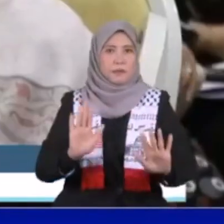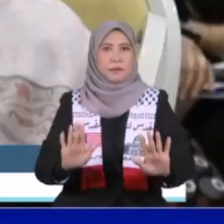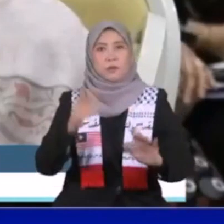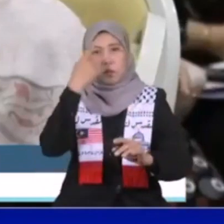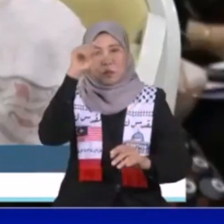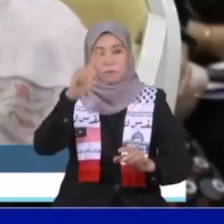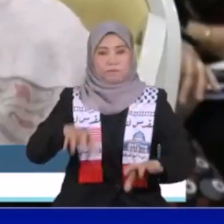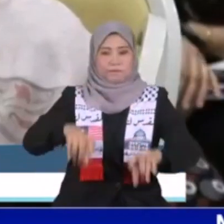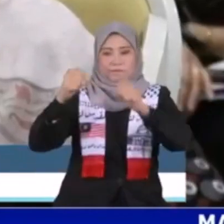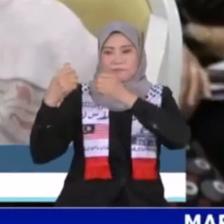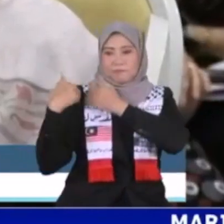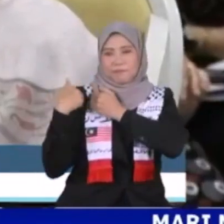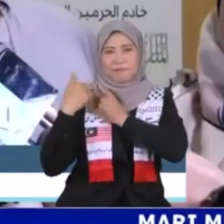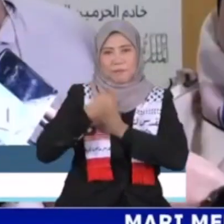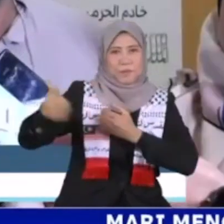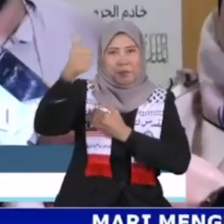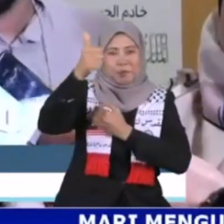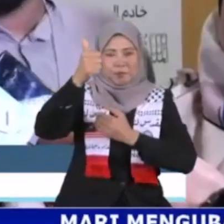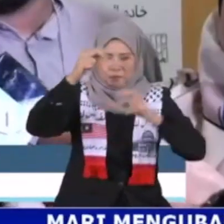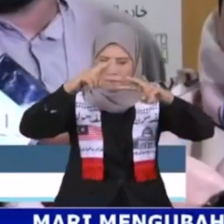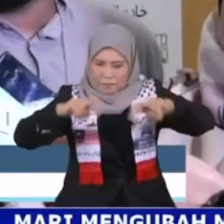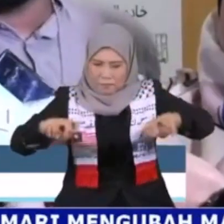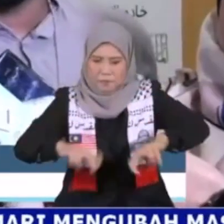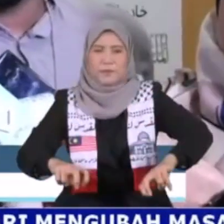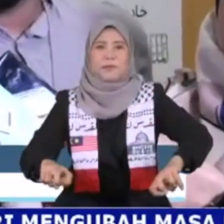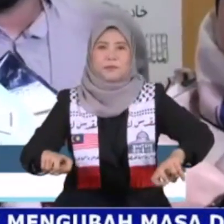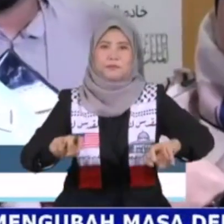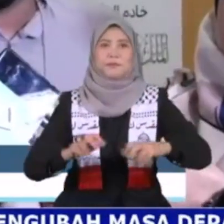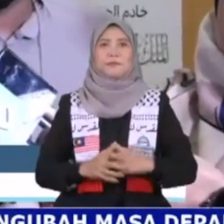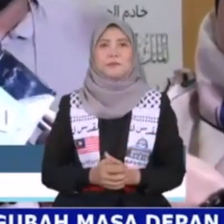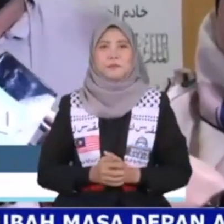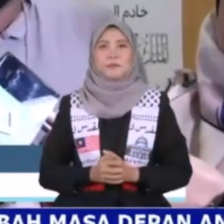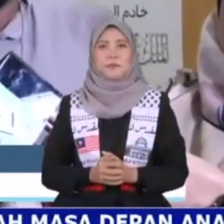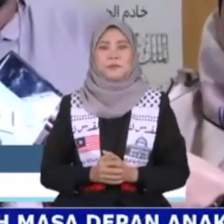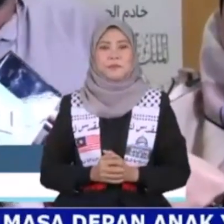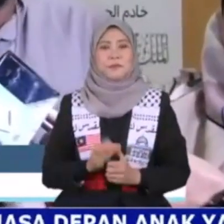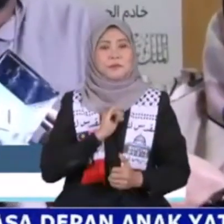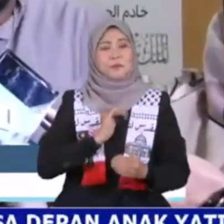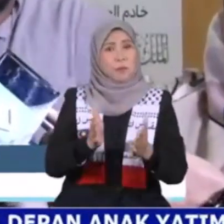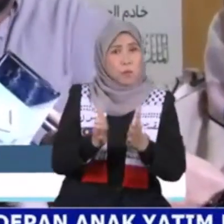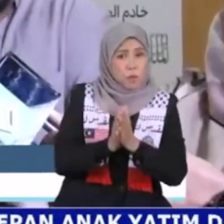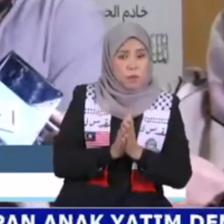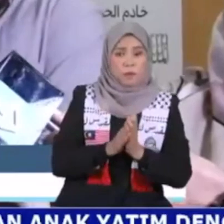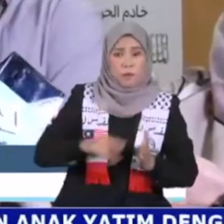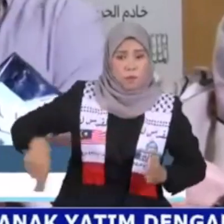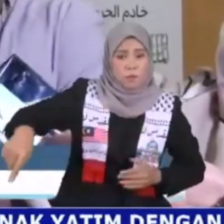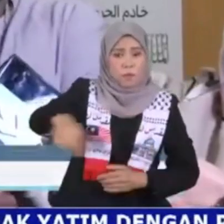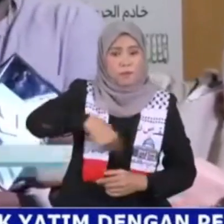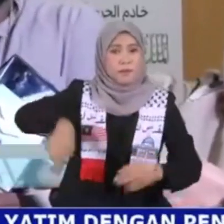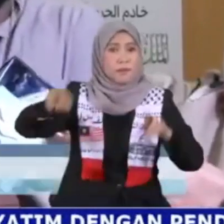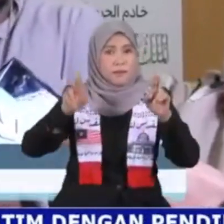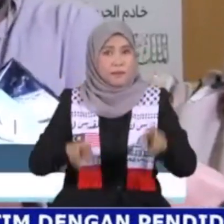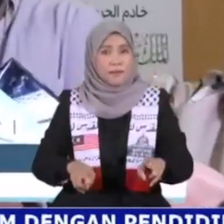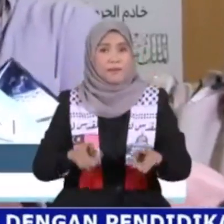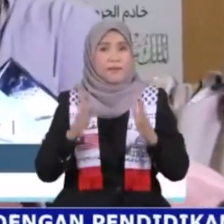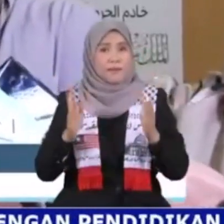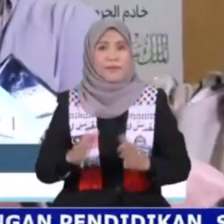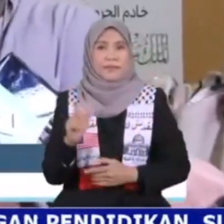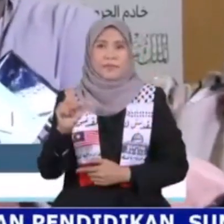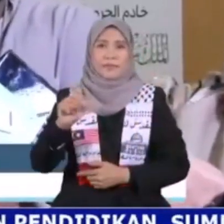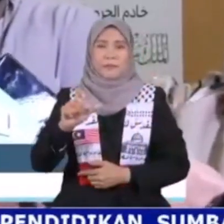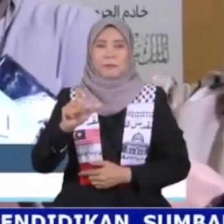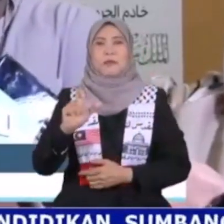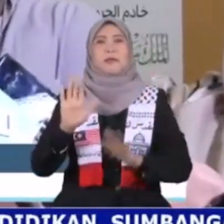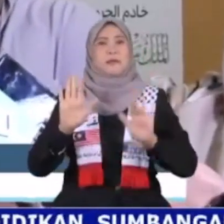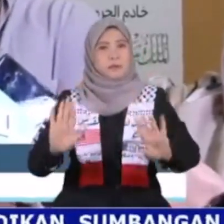berkuasa untuk jalankan siasatan dan saya memohon kepada rakyat khususnya ber Agama Islam untuk tenang